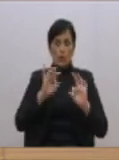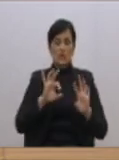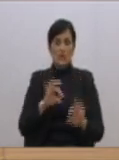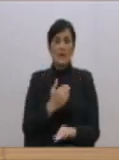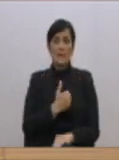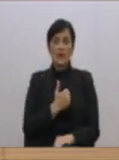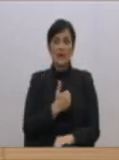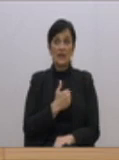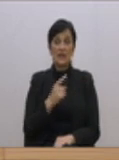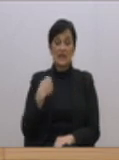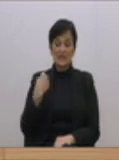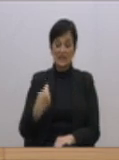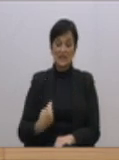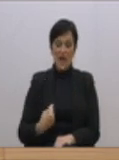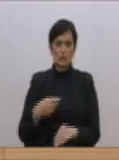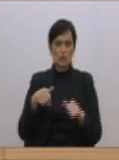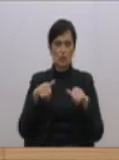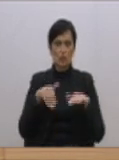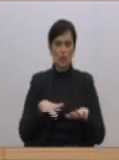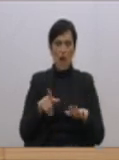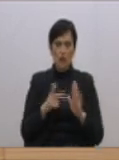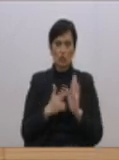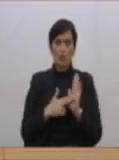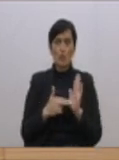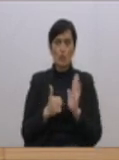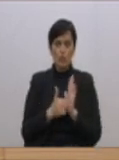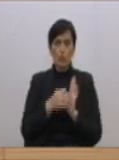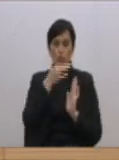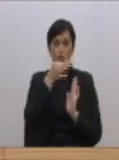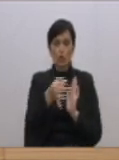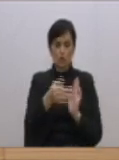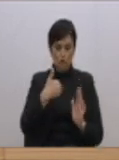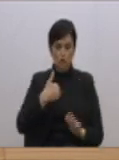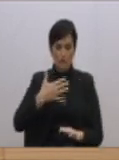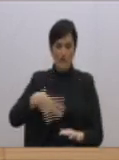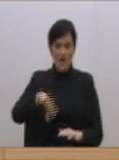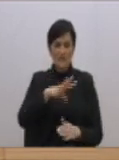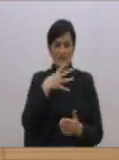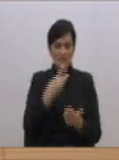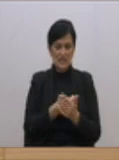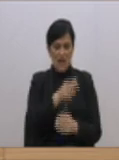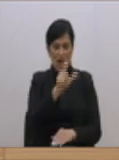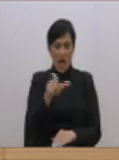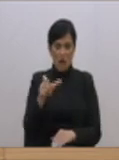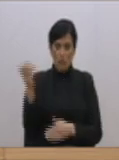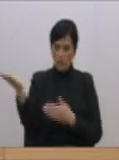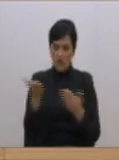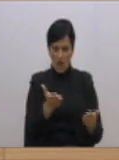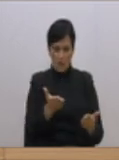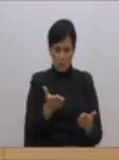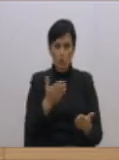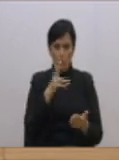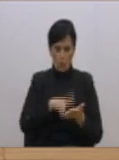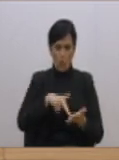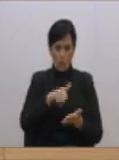გითხრათ, აი ამ სტრასბურგის გადაწყვეტილებით, ბოდიში მოუხადოთ ჩვენს ქვეყანას, საკუთარ ხალხს. Გამოხვიდეთ კეთილი ინებოთ და